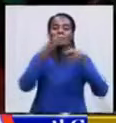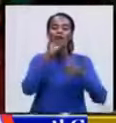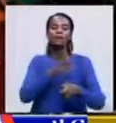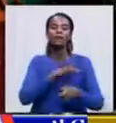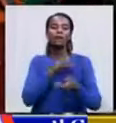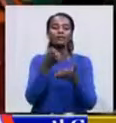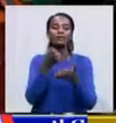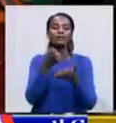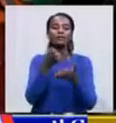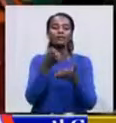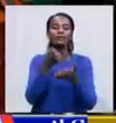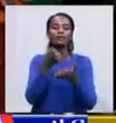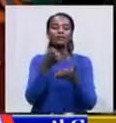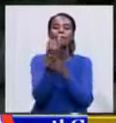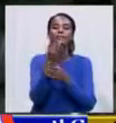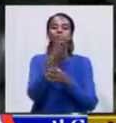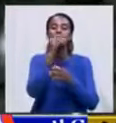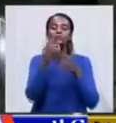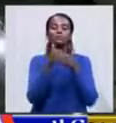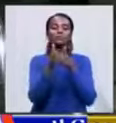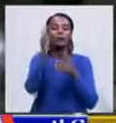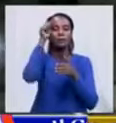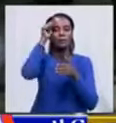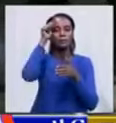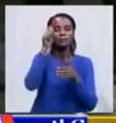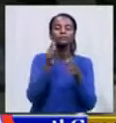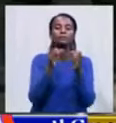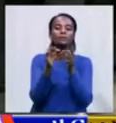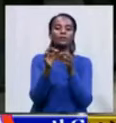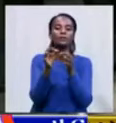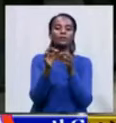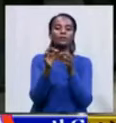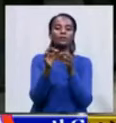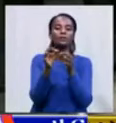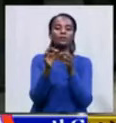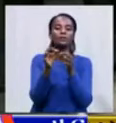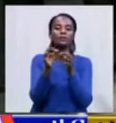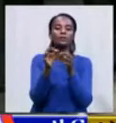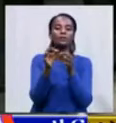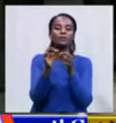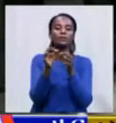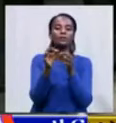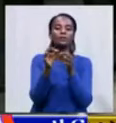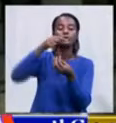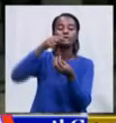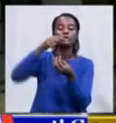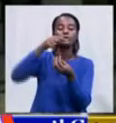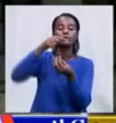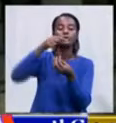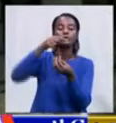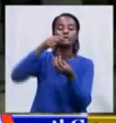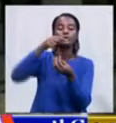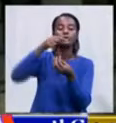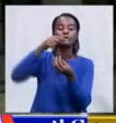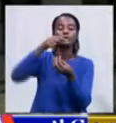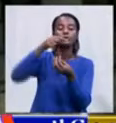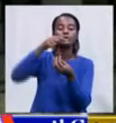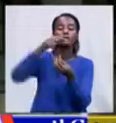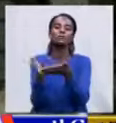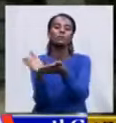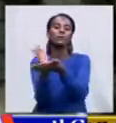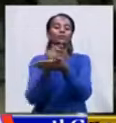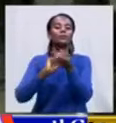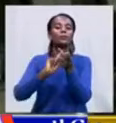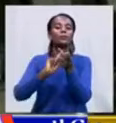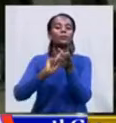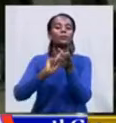የፋይናንስና ኢኮኖሚ ልማት መምሪያ ኃላፊ አቶ አበበ አመርጋ ተናግረዋል። በተለይም ከአንደኛ ዙር እስከ ሶስተኛ ዙር በተደረገው የገቢ ማሰባሰቢያ